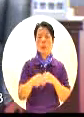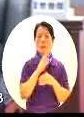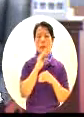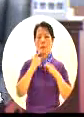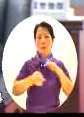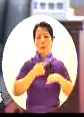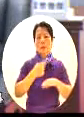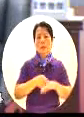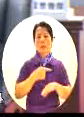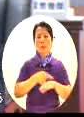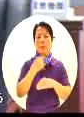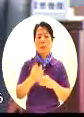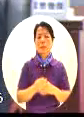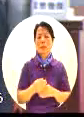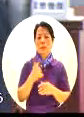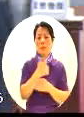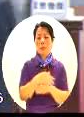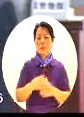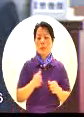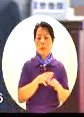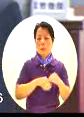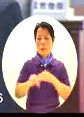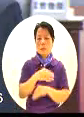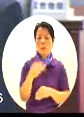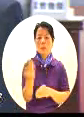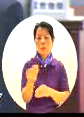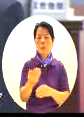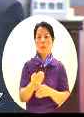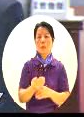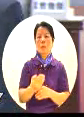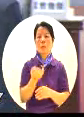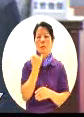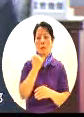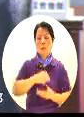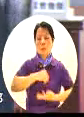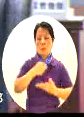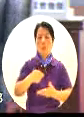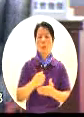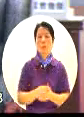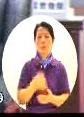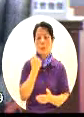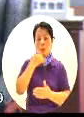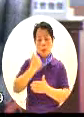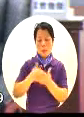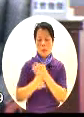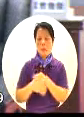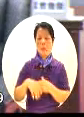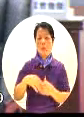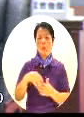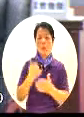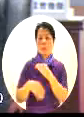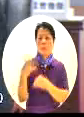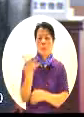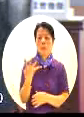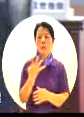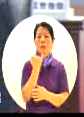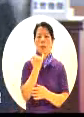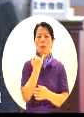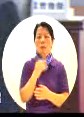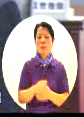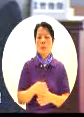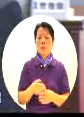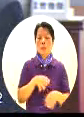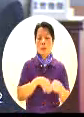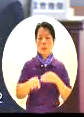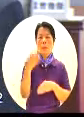从九个交流道建议了哈、啊，剩四个交流道，那四个交流道